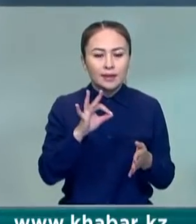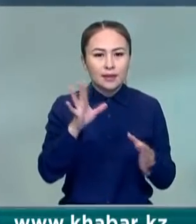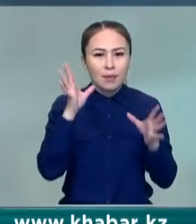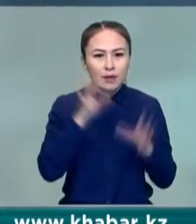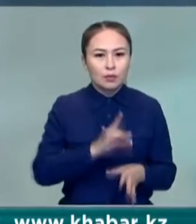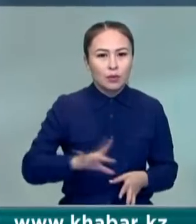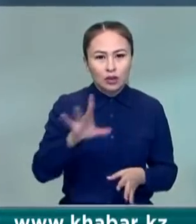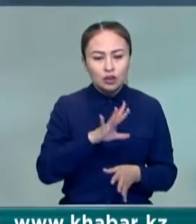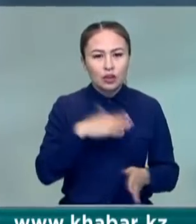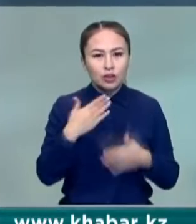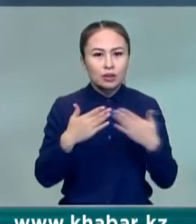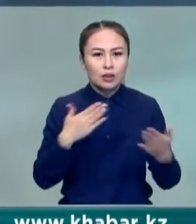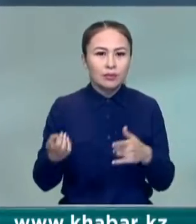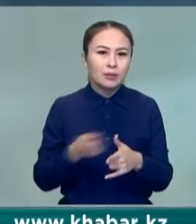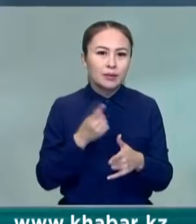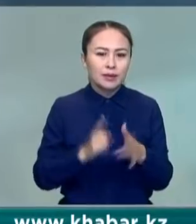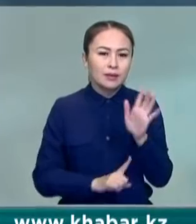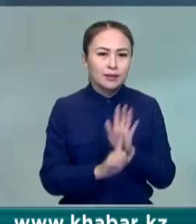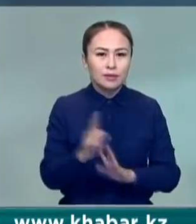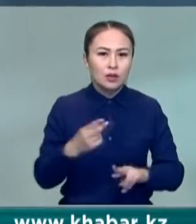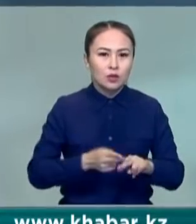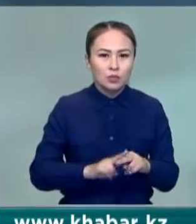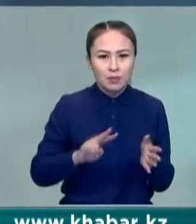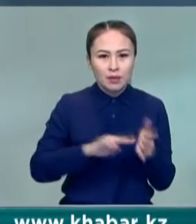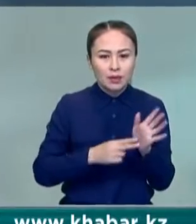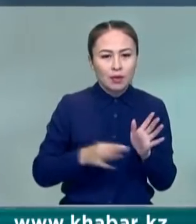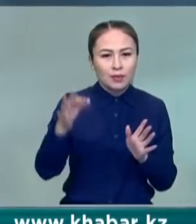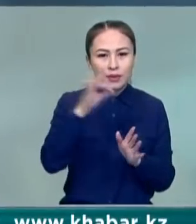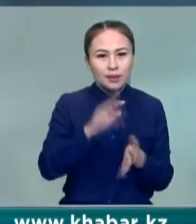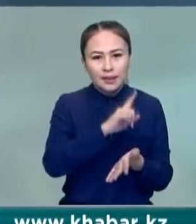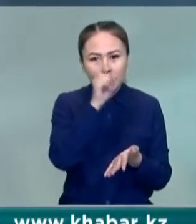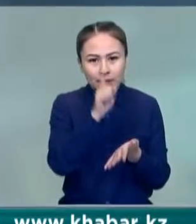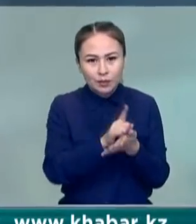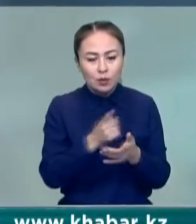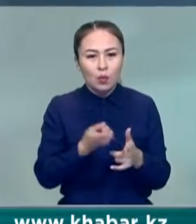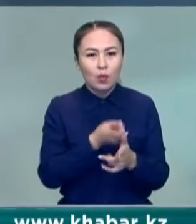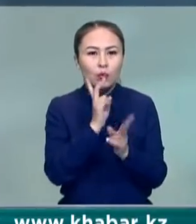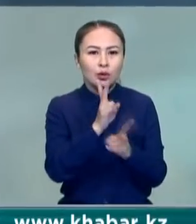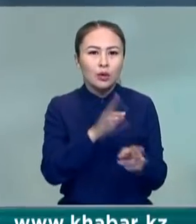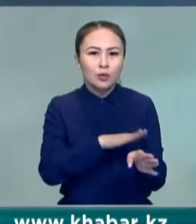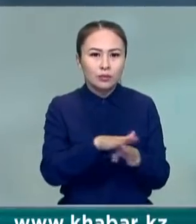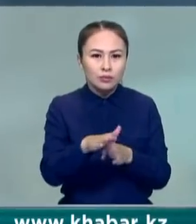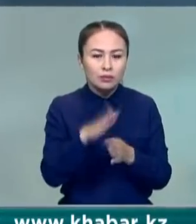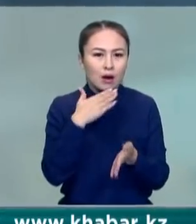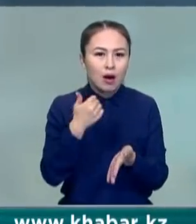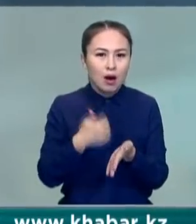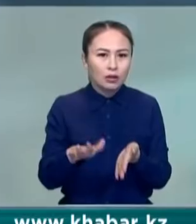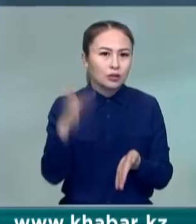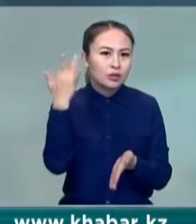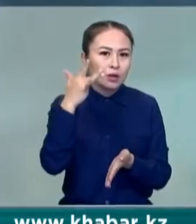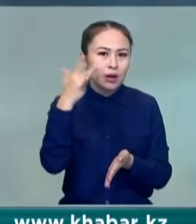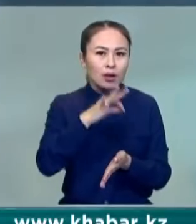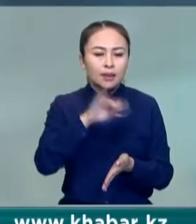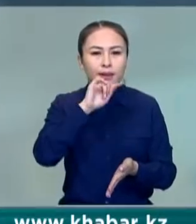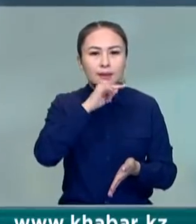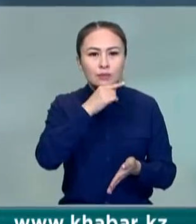Ал Ислам Республикасы жан жақты қамтылған бірлескен іс-қимылдар жоспар аясындағы міндеттемелерінің кейбірін орындаудан бас тартты. АҚШ